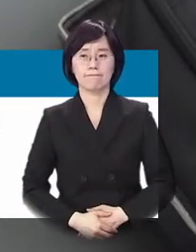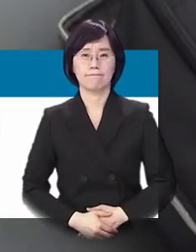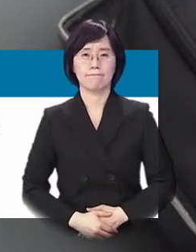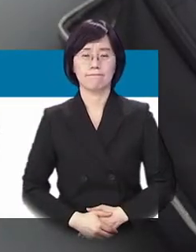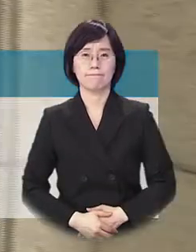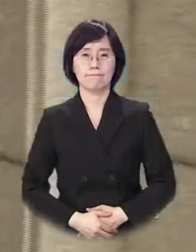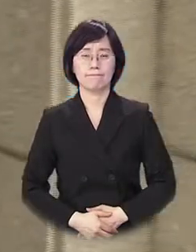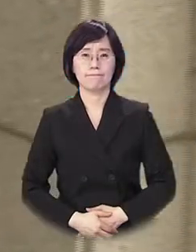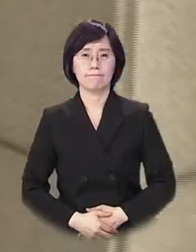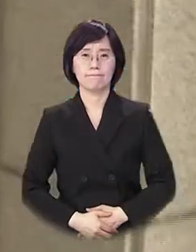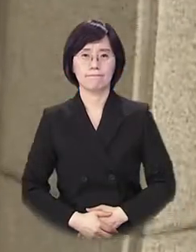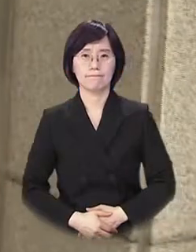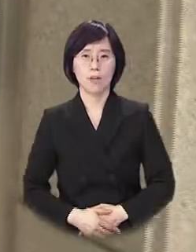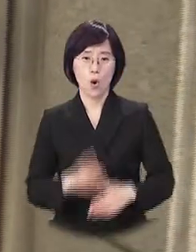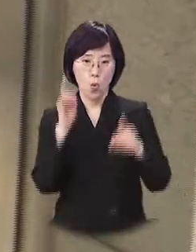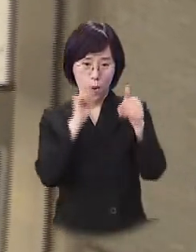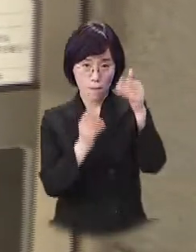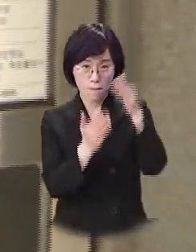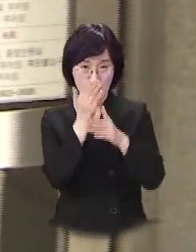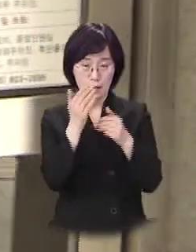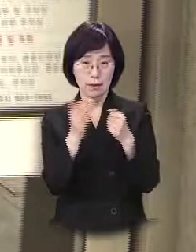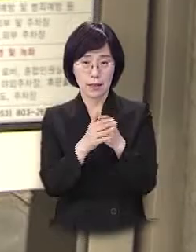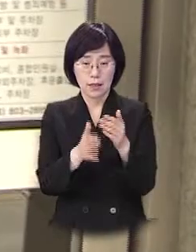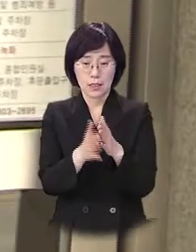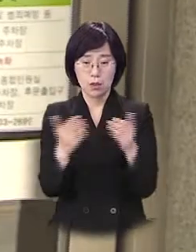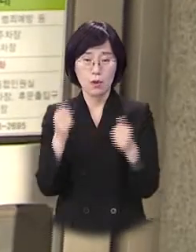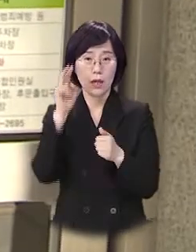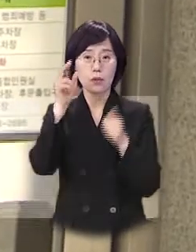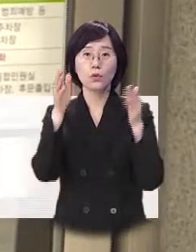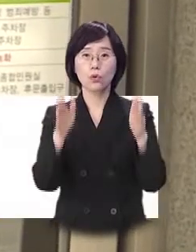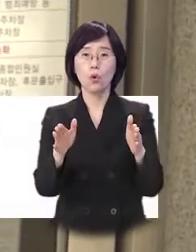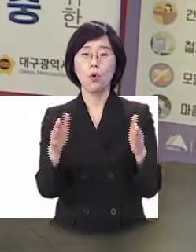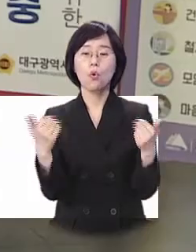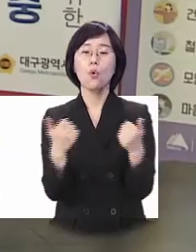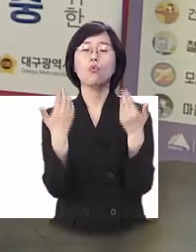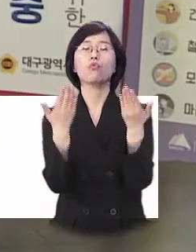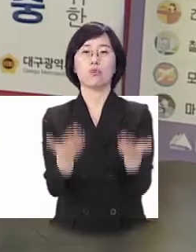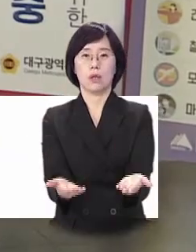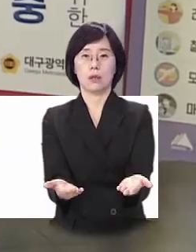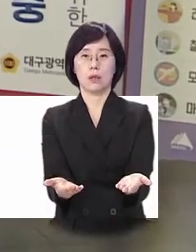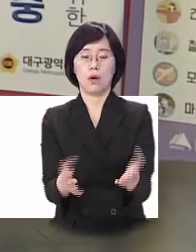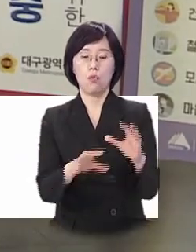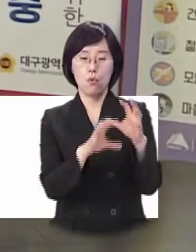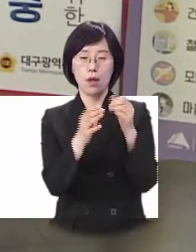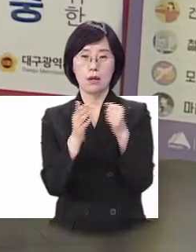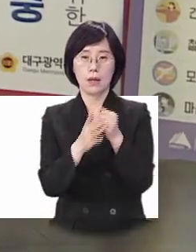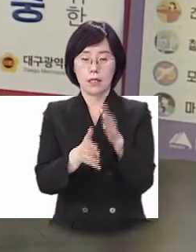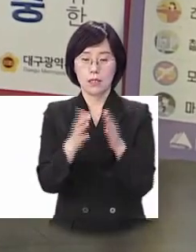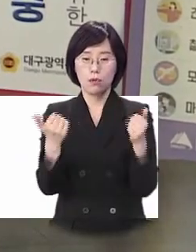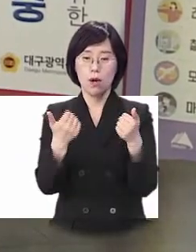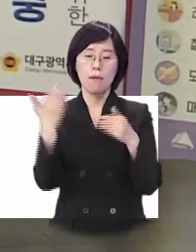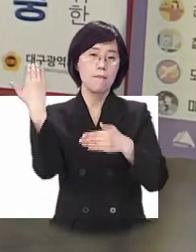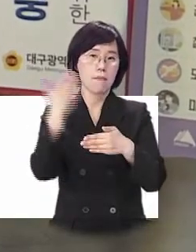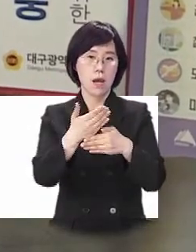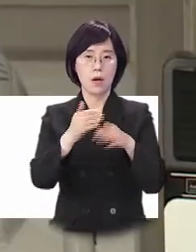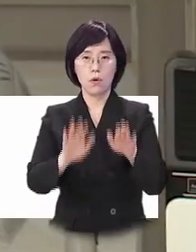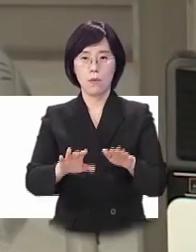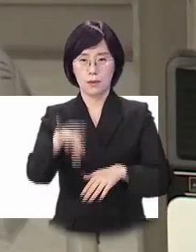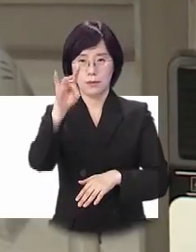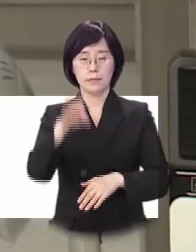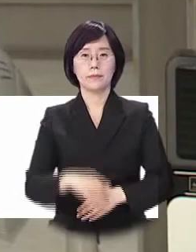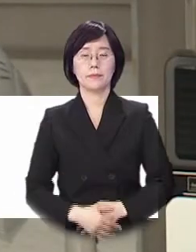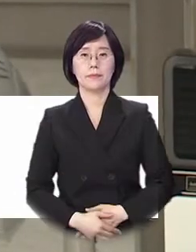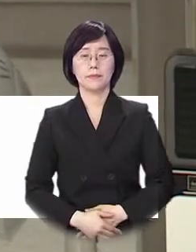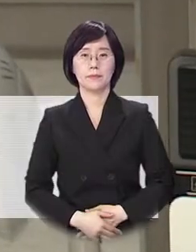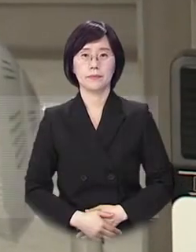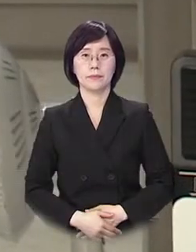폐쇄. 확진자가 나오면서 시의회는 이틀 동안 휴회에 들어갔는데 코로나19로 시의회가 폐쇄된 것은 이번이